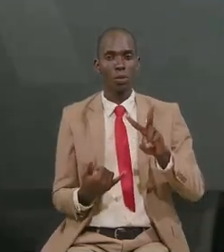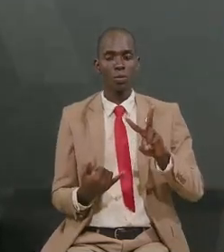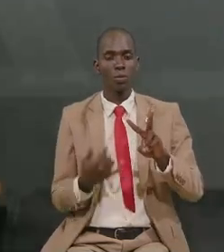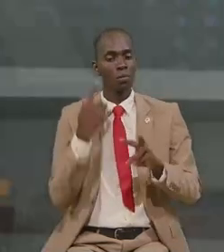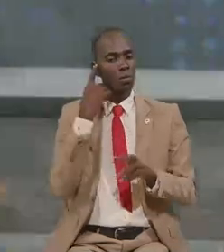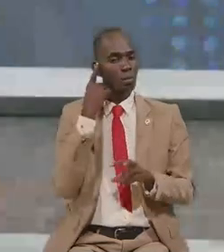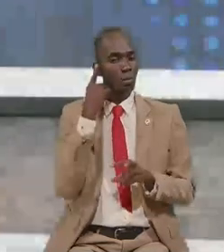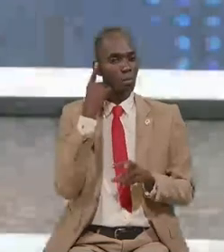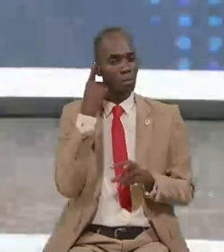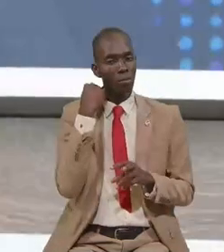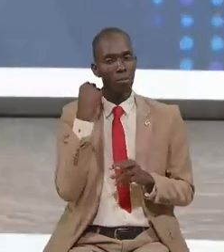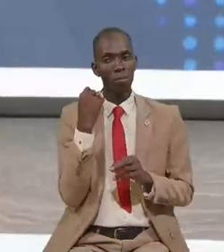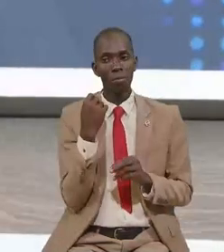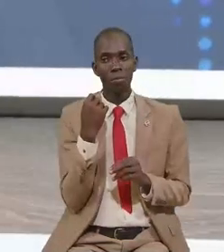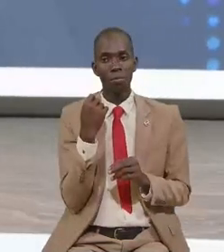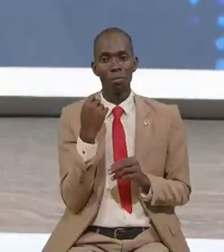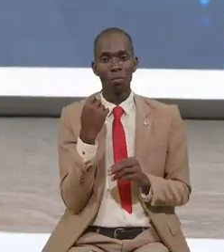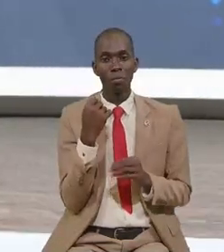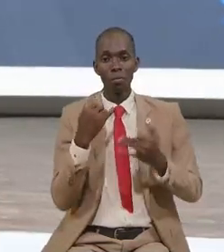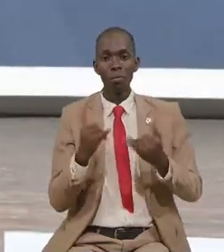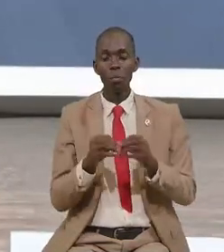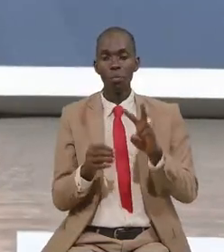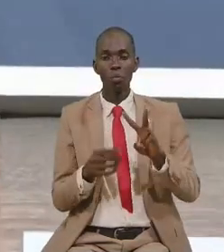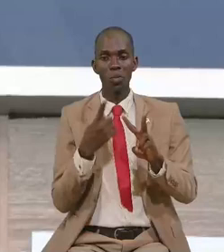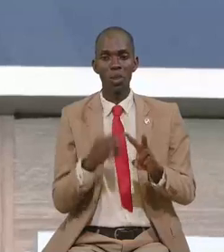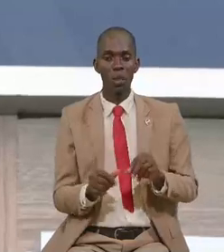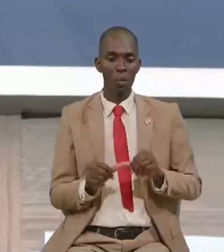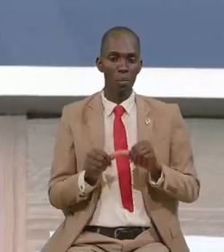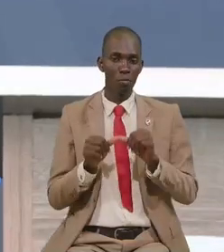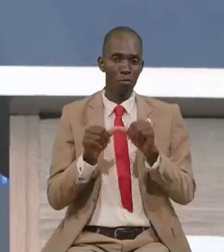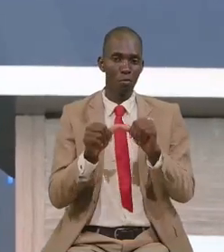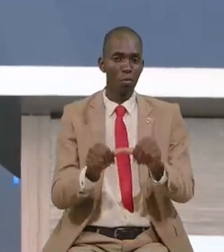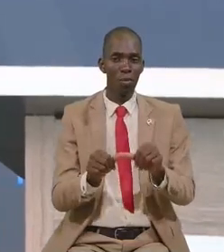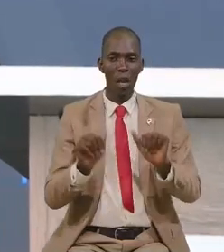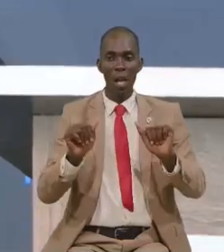Deuxième point, la capacité perpétuelle